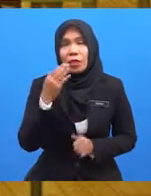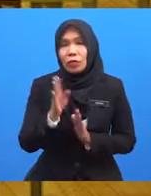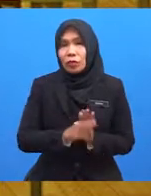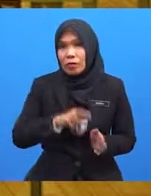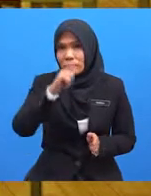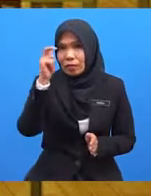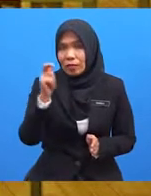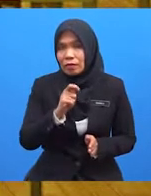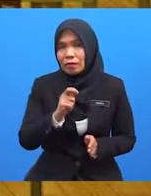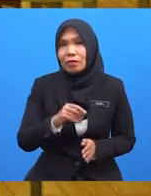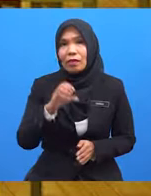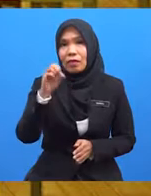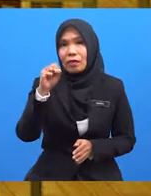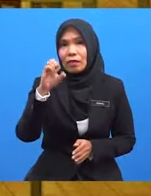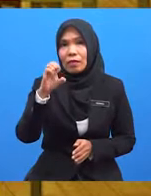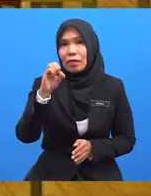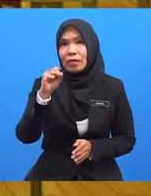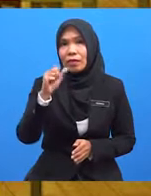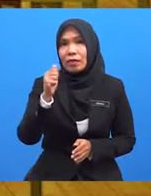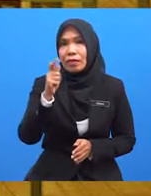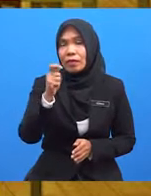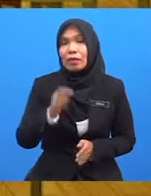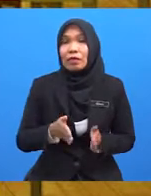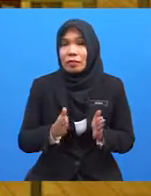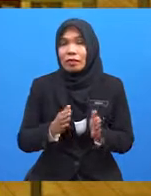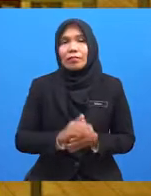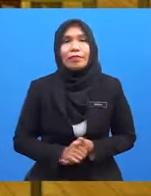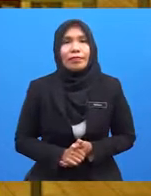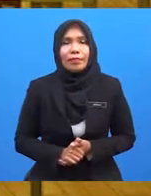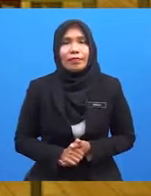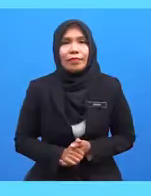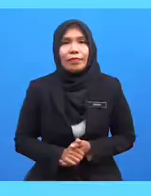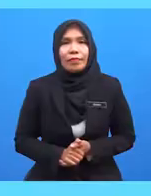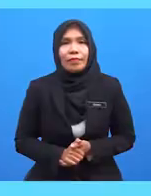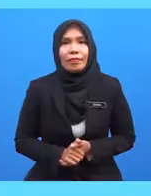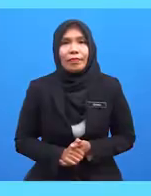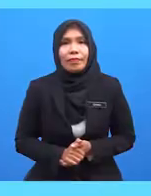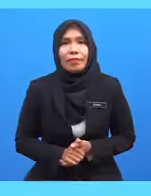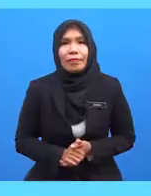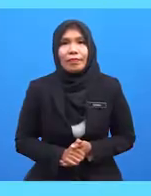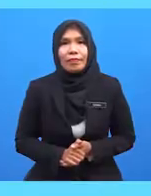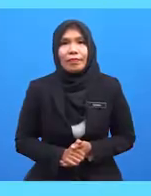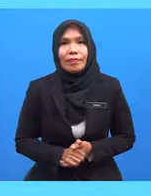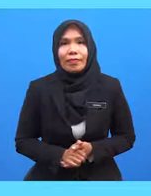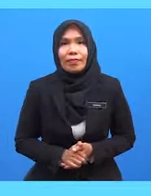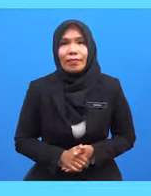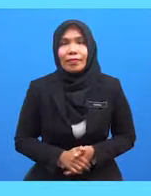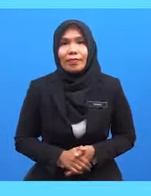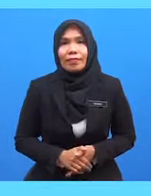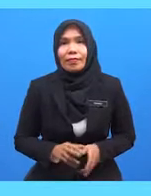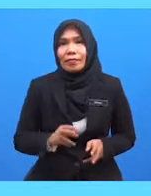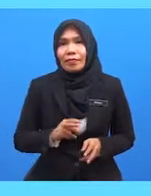jalan. Baiklah, cikgu akan teruskan dengan tajuk berikut. Naskah Sastra